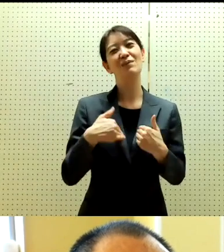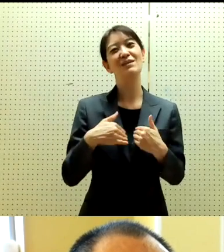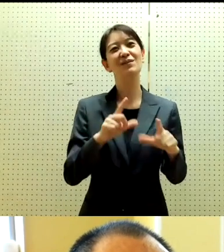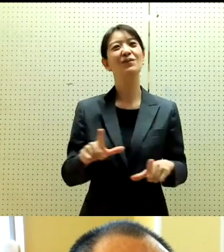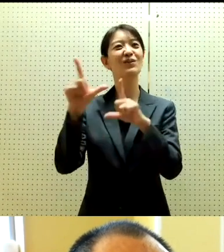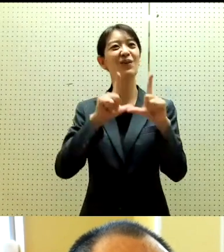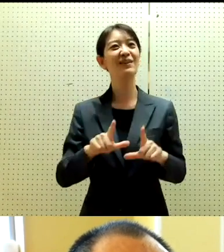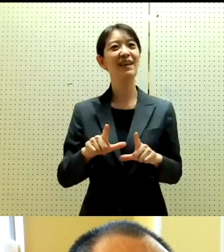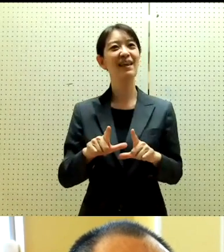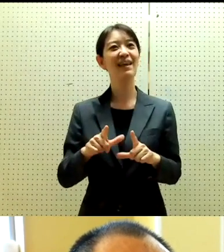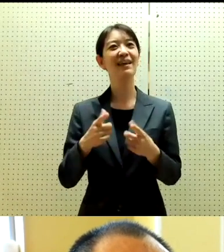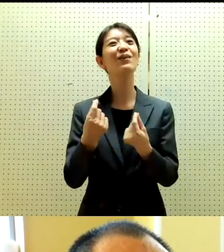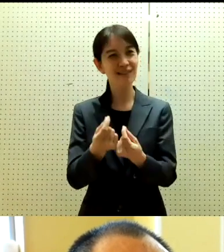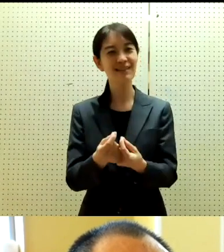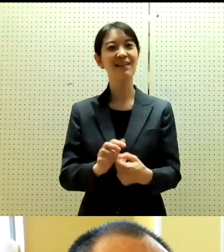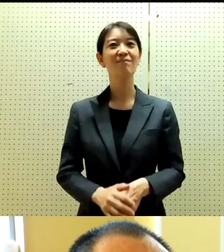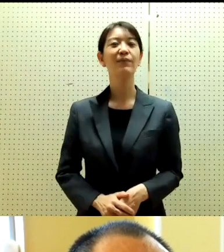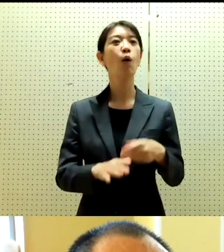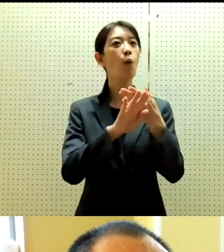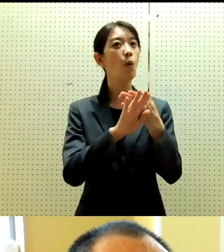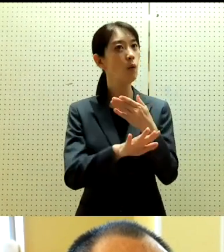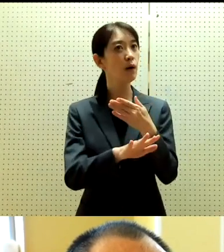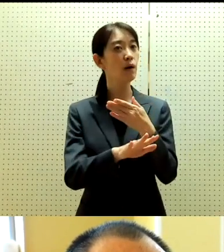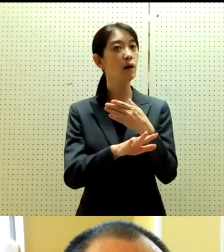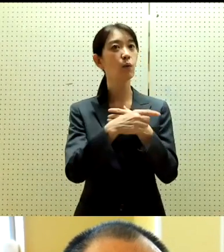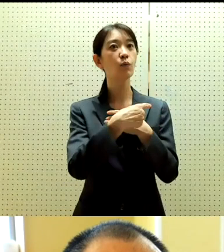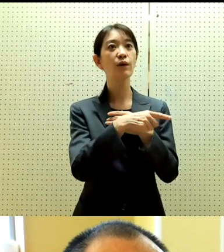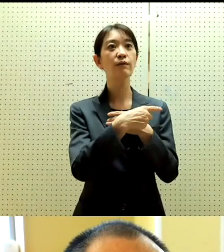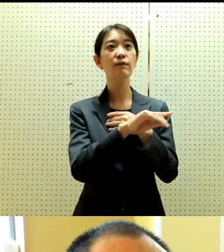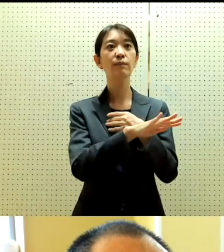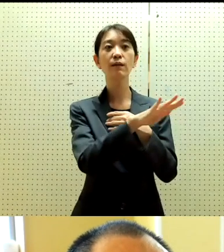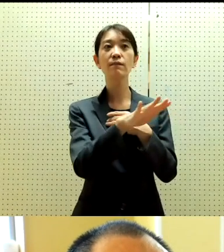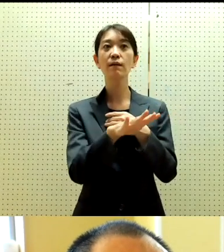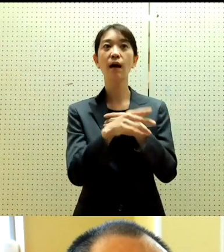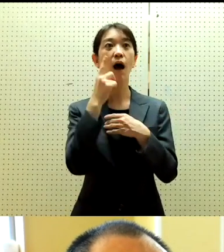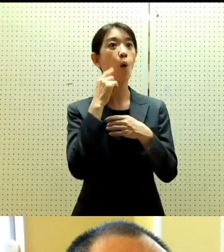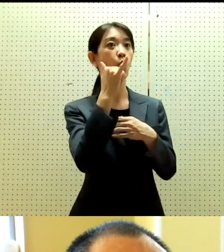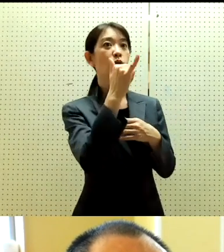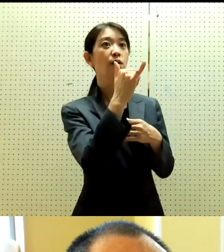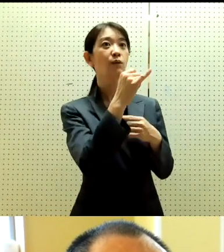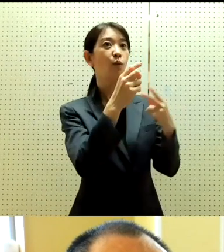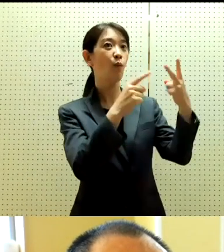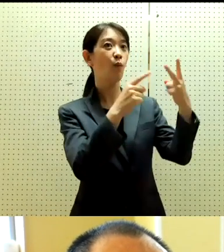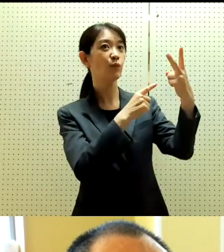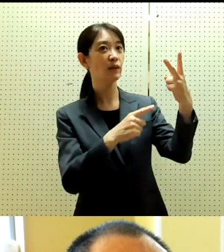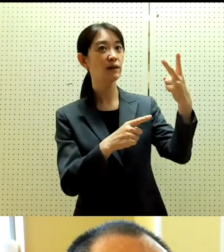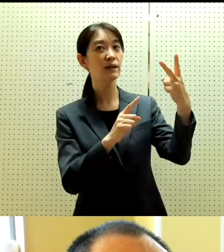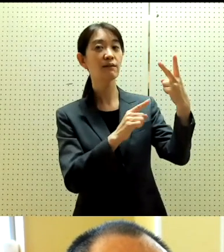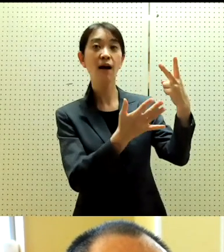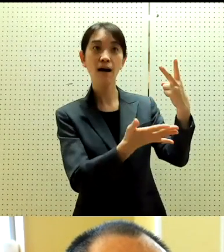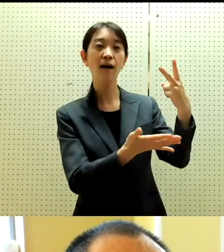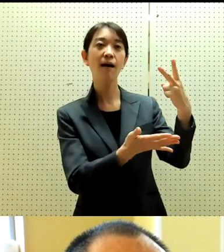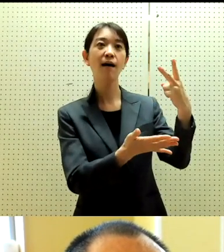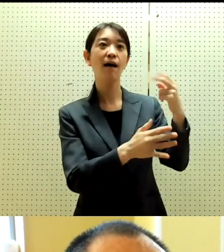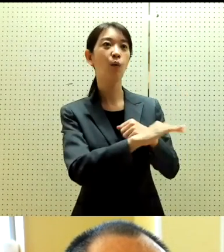。他どうですかね、鈴木先生。保護者の方お二人いらっしゃいますけど、なんかお子さんこ